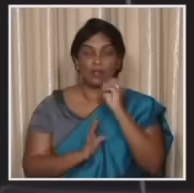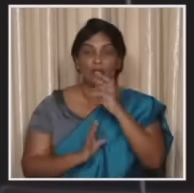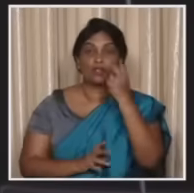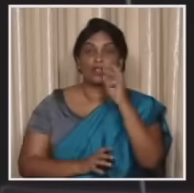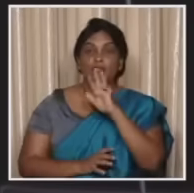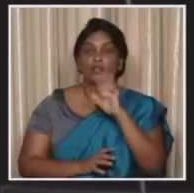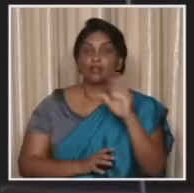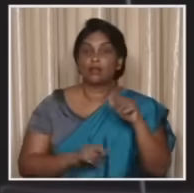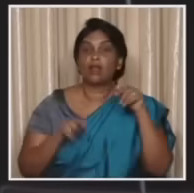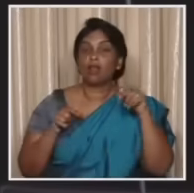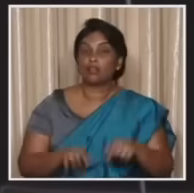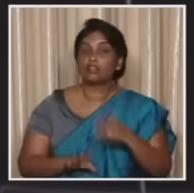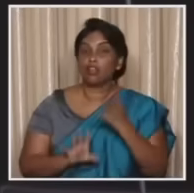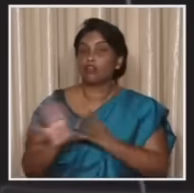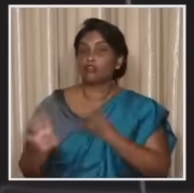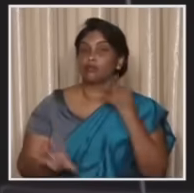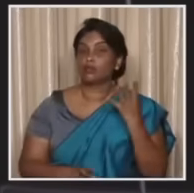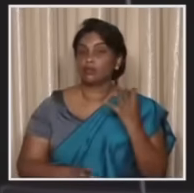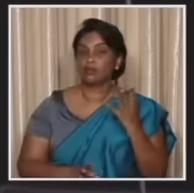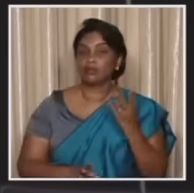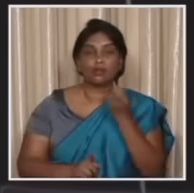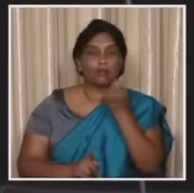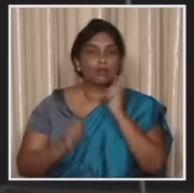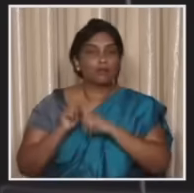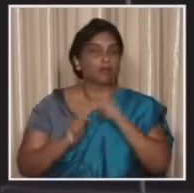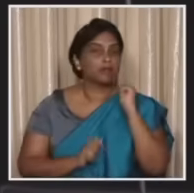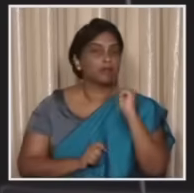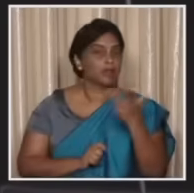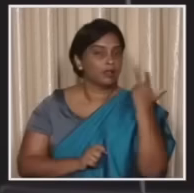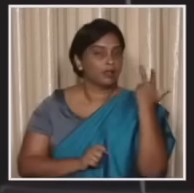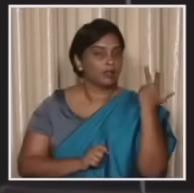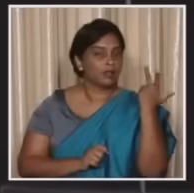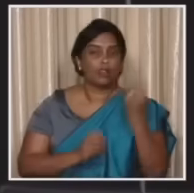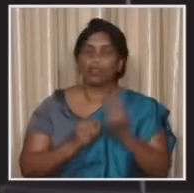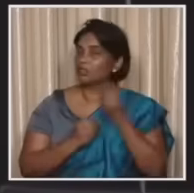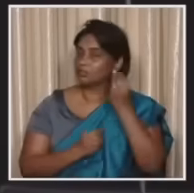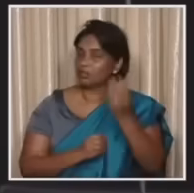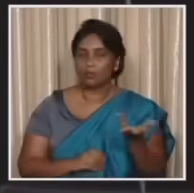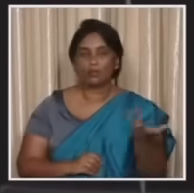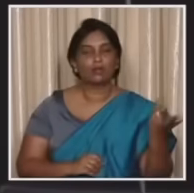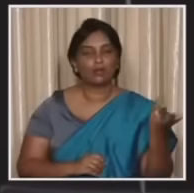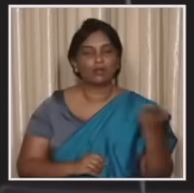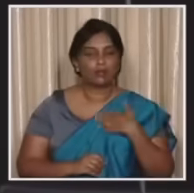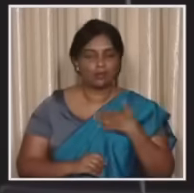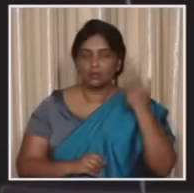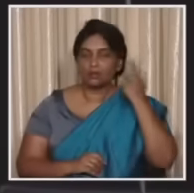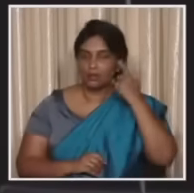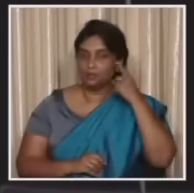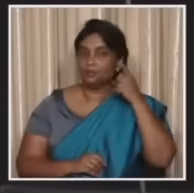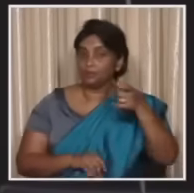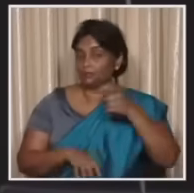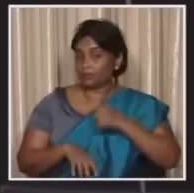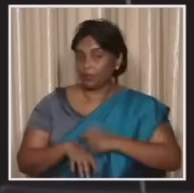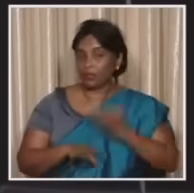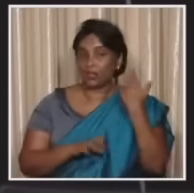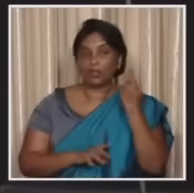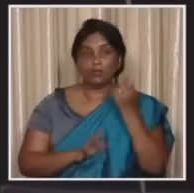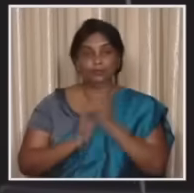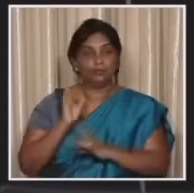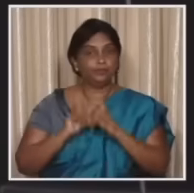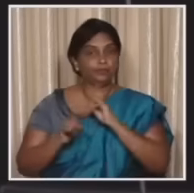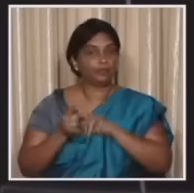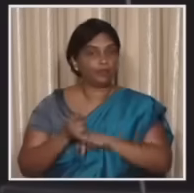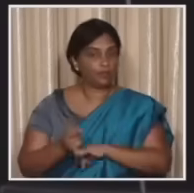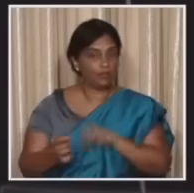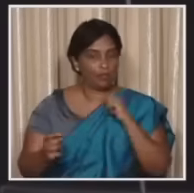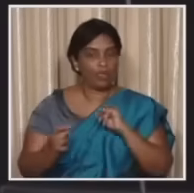19. අද අවුරුදු 4ක් වෙනවා. සත පහක්වත් දීලා නැහැ. දුන්නෙත් නැහැ. මට මතකයි ඒ වෙලාවේ හිටපු මුදල් අමාත්‍යාංශ